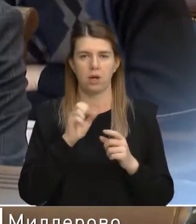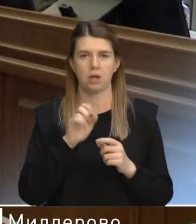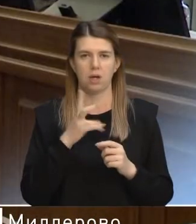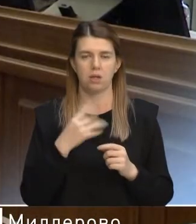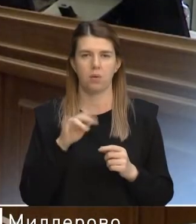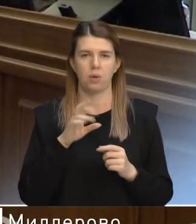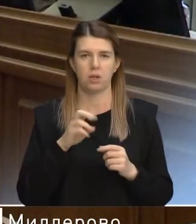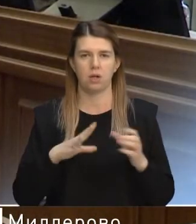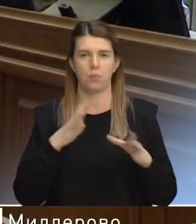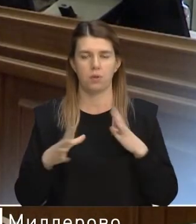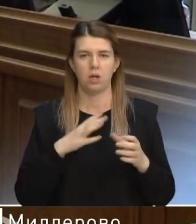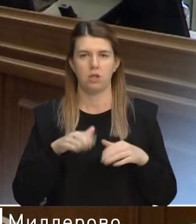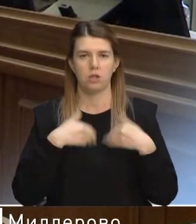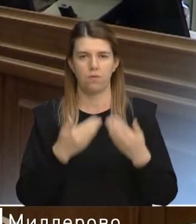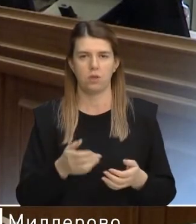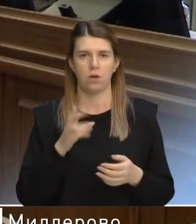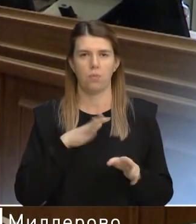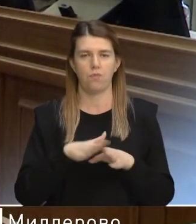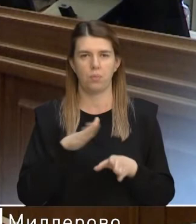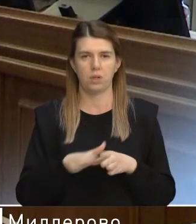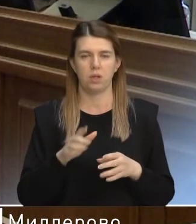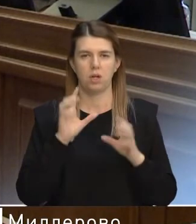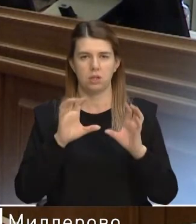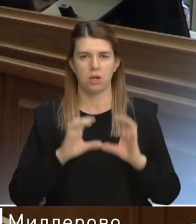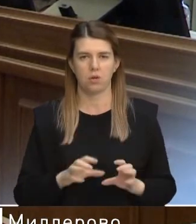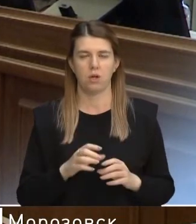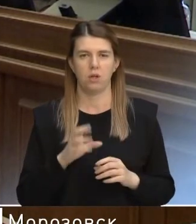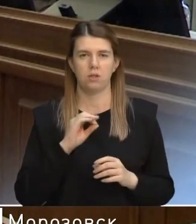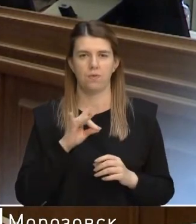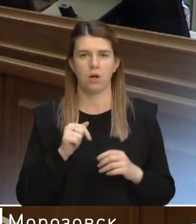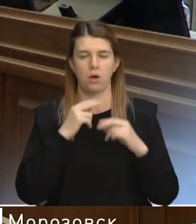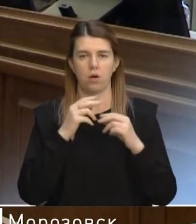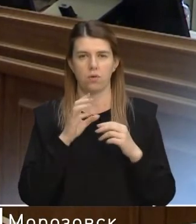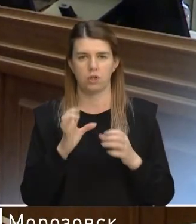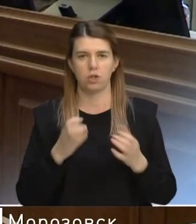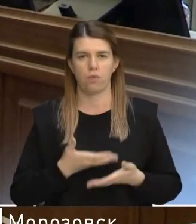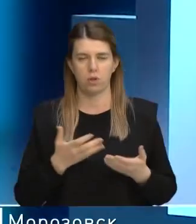аграрной политике подготовил рекомендации по совершенствованию законодательства в сфере обращения с животными.